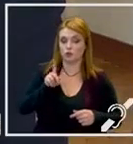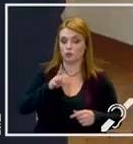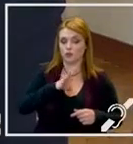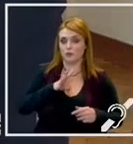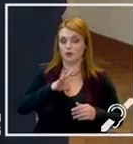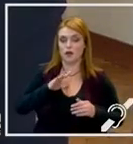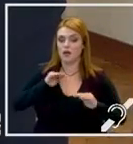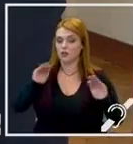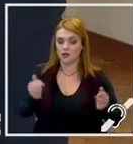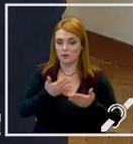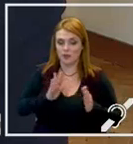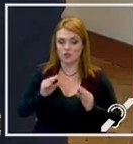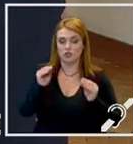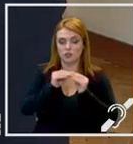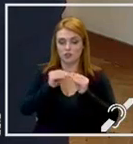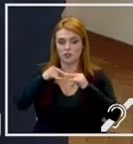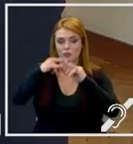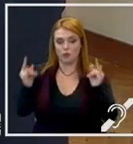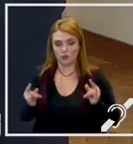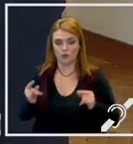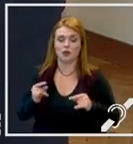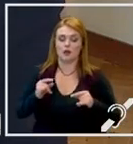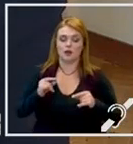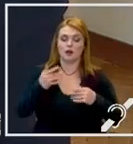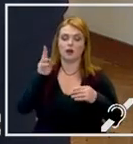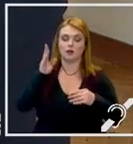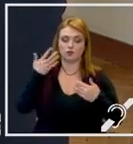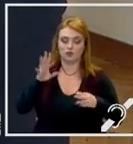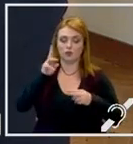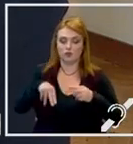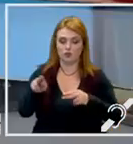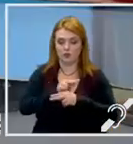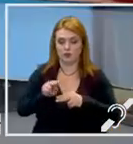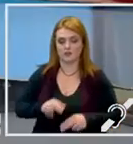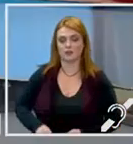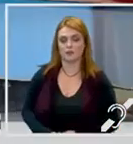funcționale, extinse și reabilitate, care se lege Republica Moldova-Cromia.